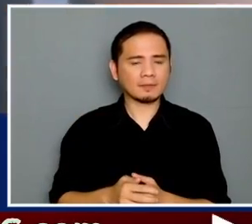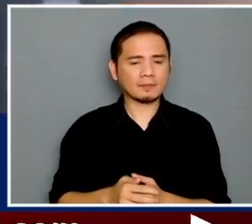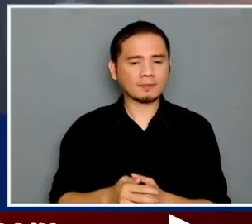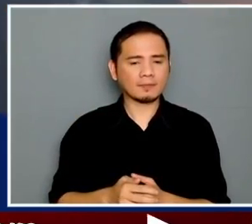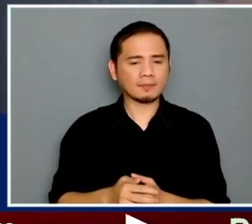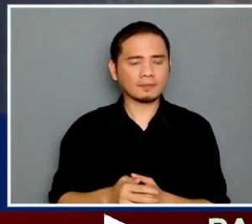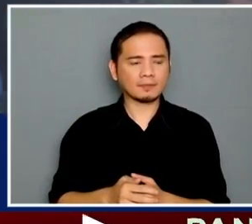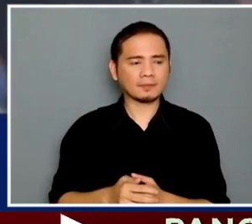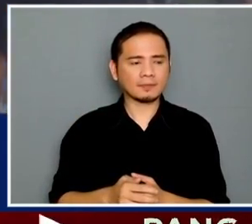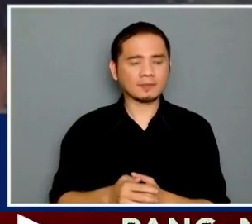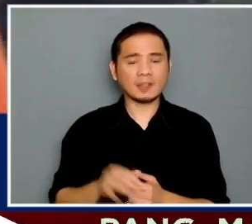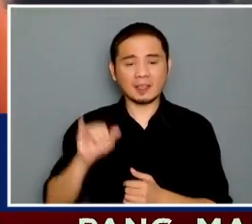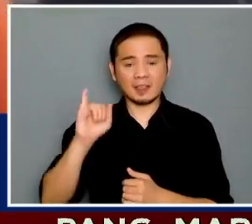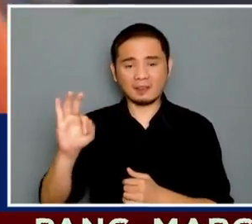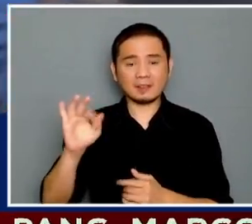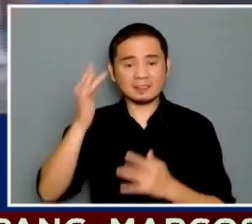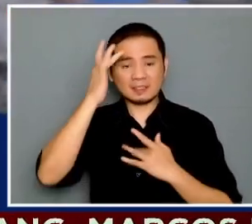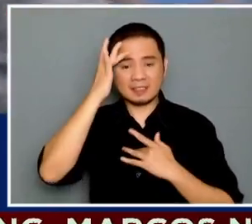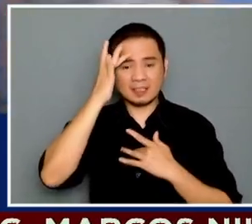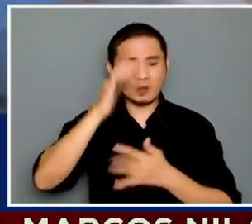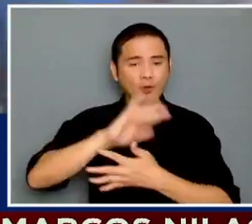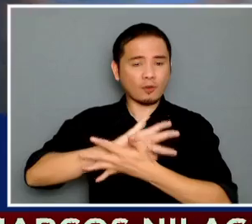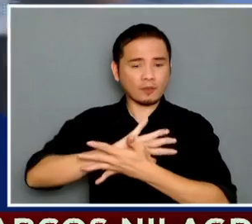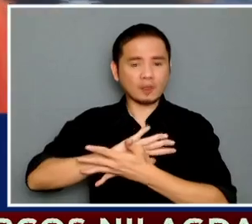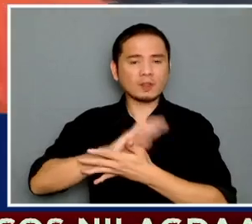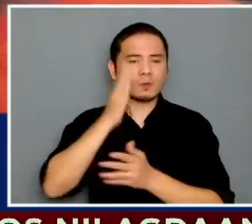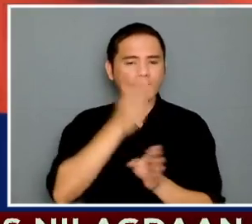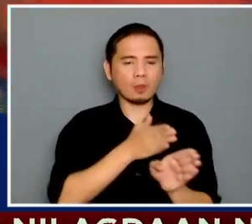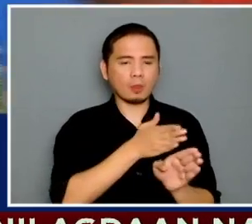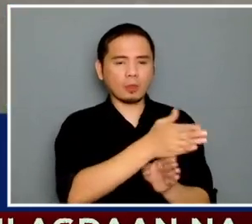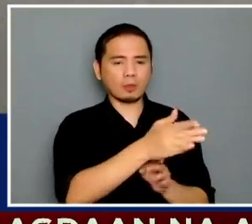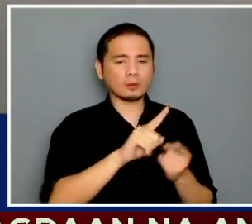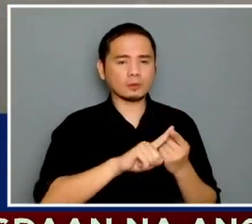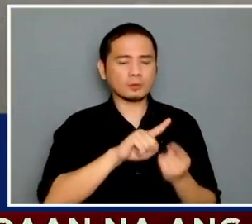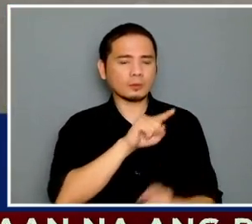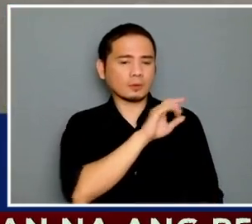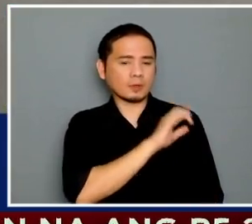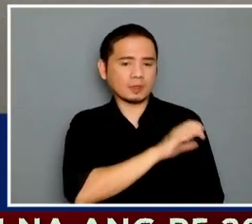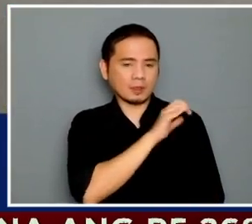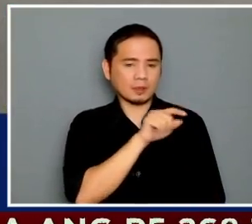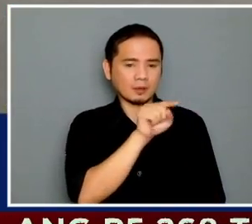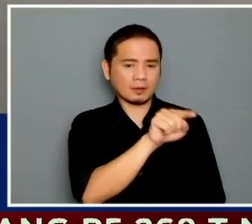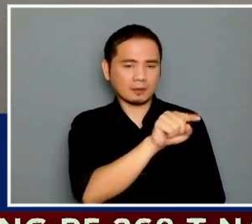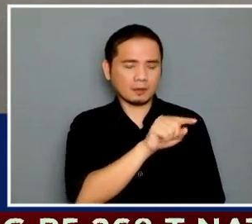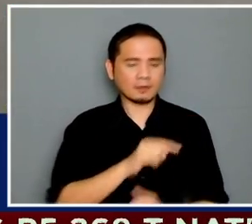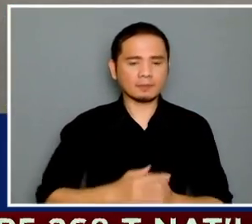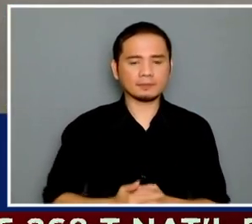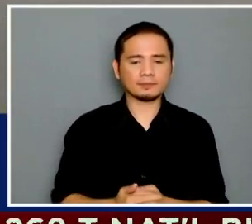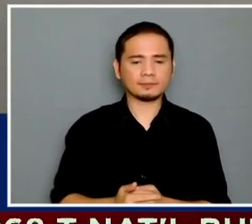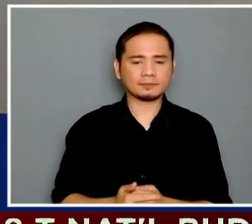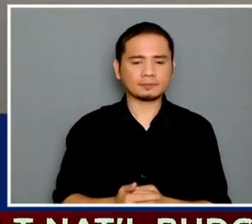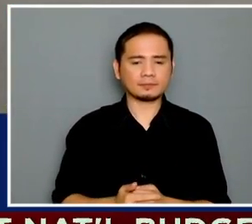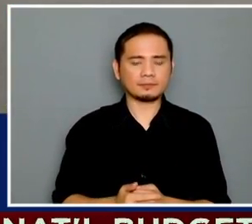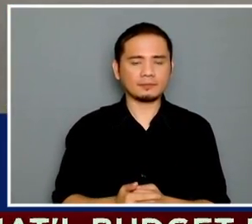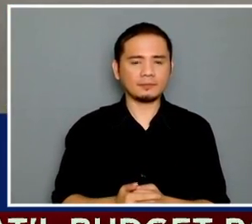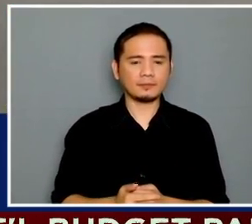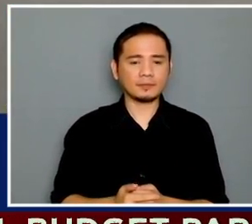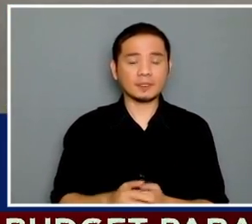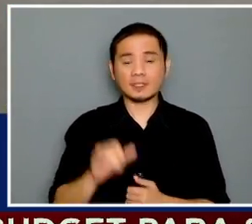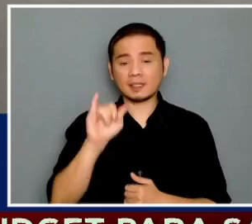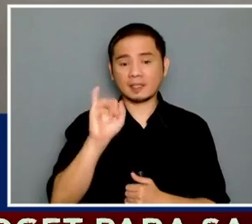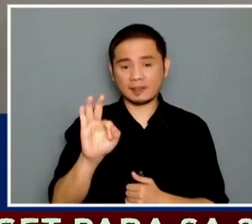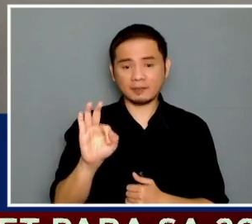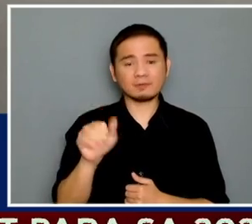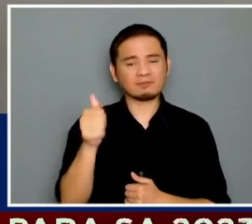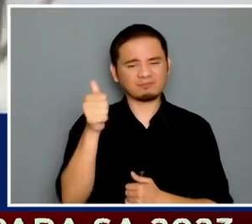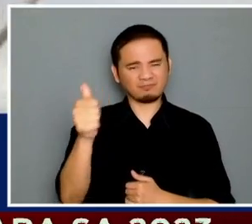sinasabi nila na may COVID. Diretso dyan, papunta dun sa Sitary. Dito anya dinadala ang mga presong nagpositibo